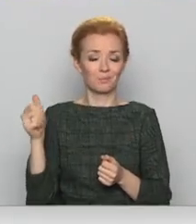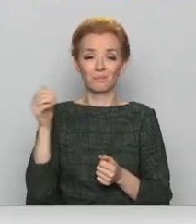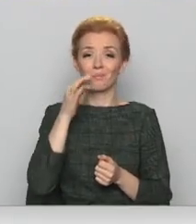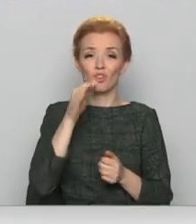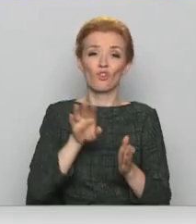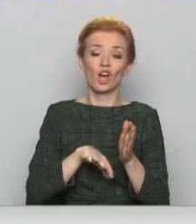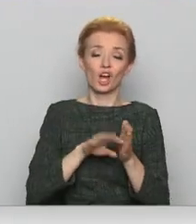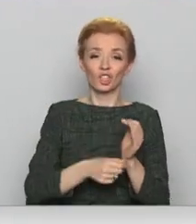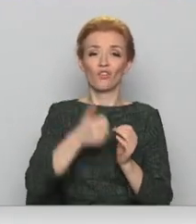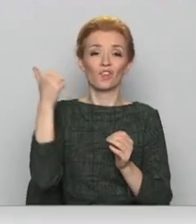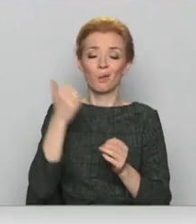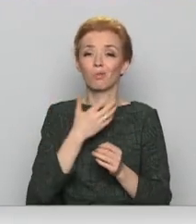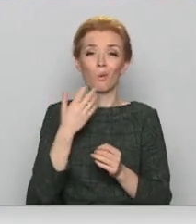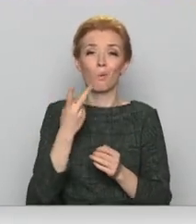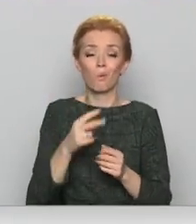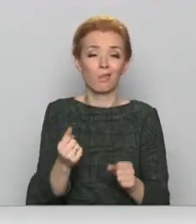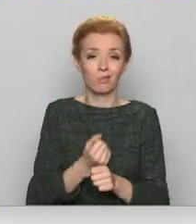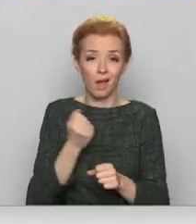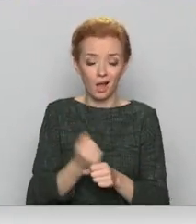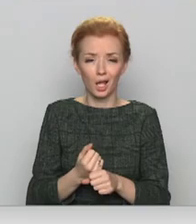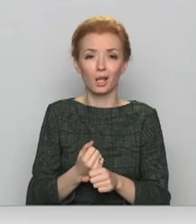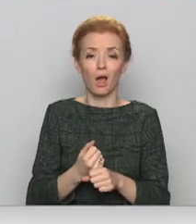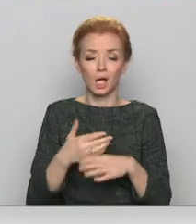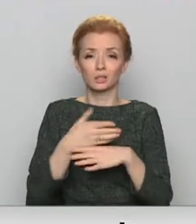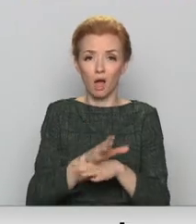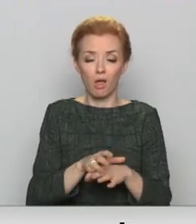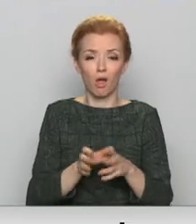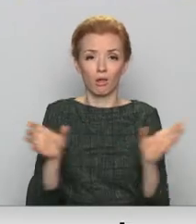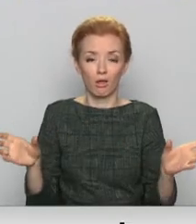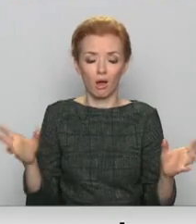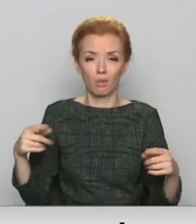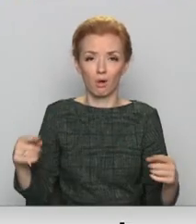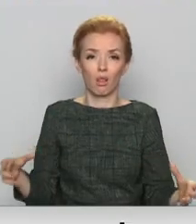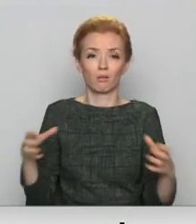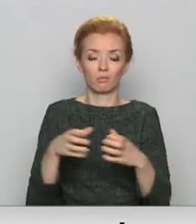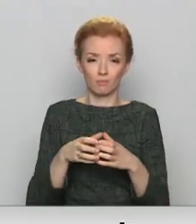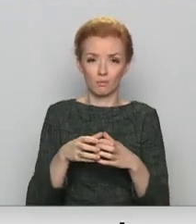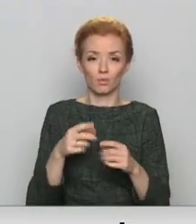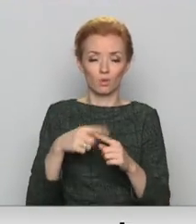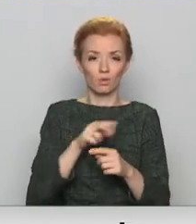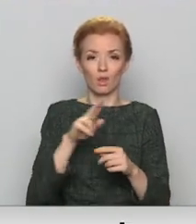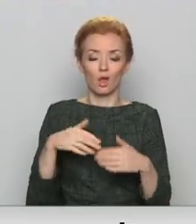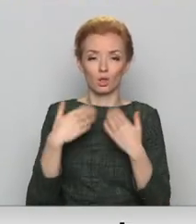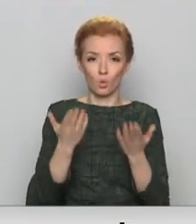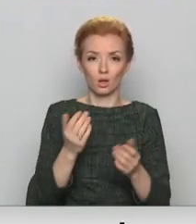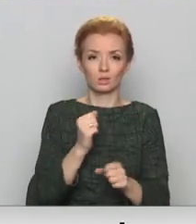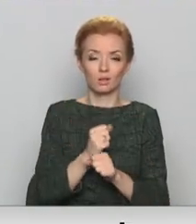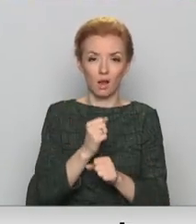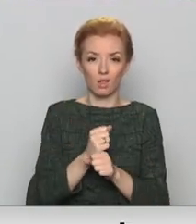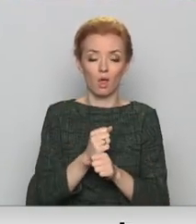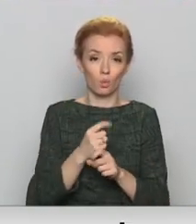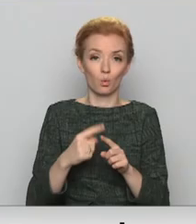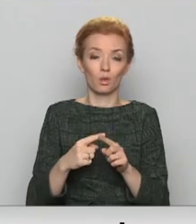darīt. Ot, viņi vispirms sādala, pēc tam atkal savieno. Nedot normāli strādāt, jau visi cilvēki pierada pie